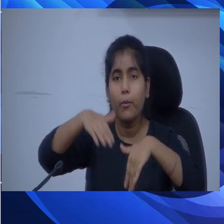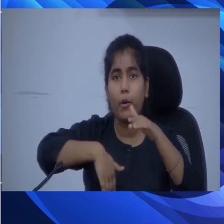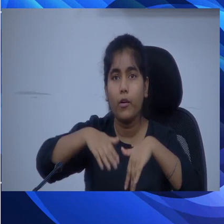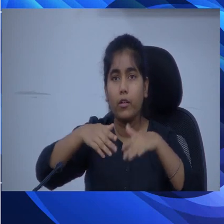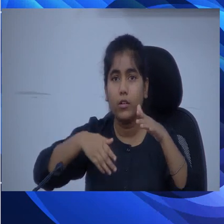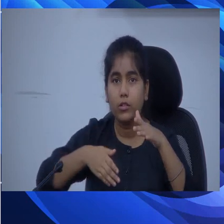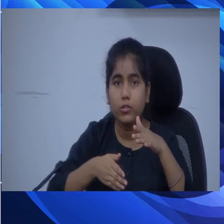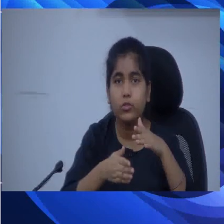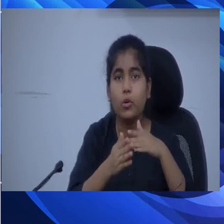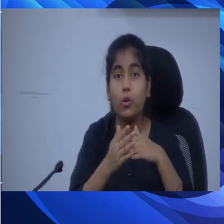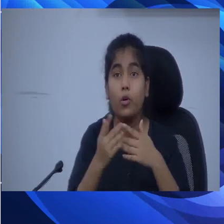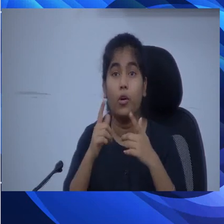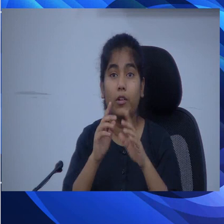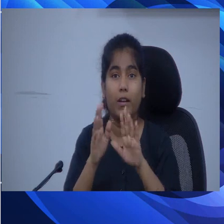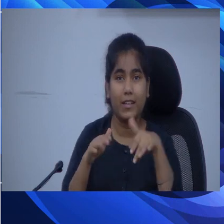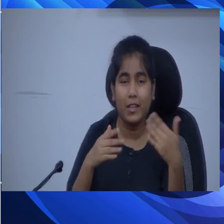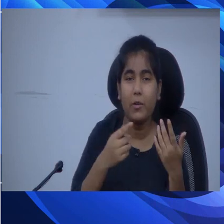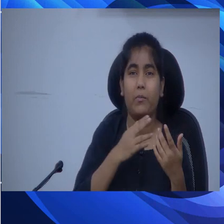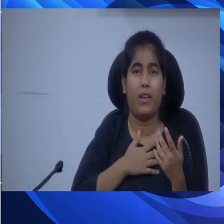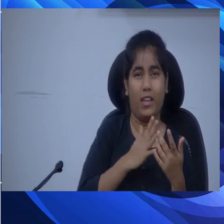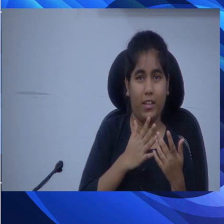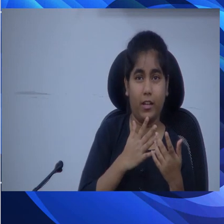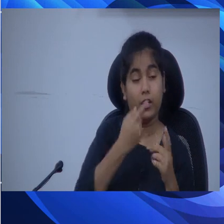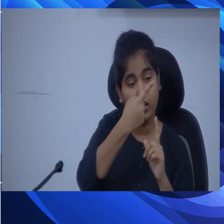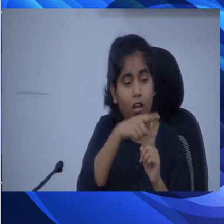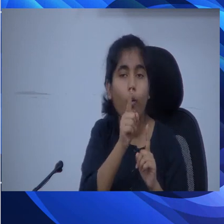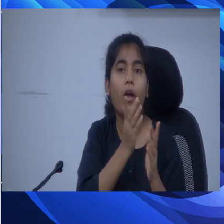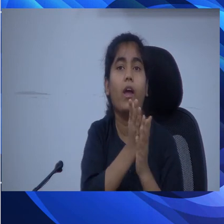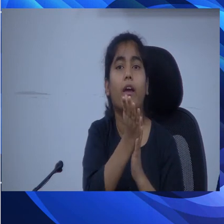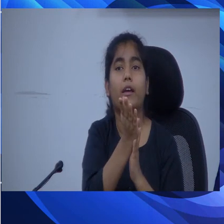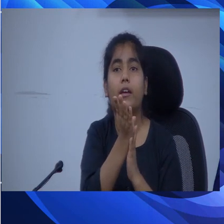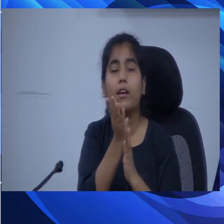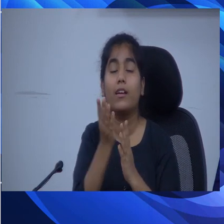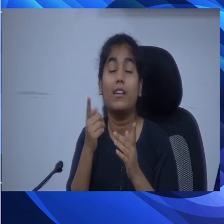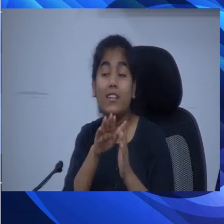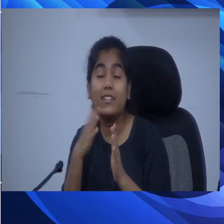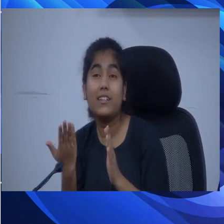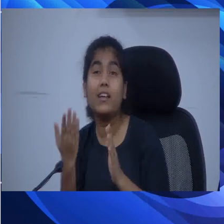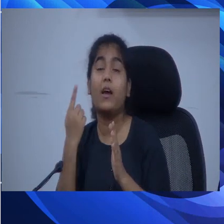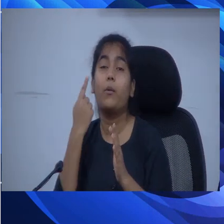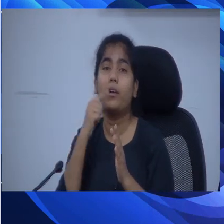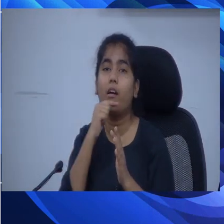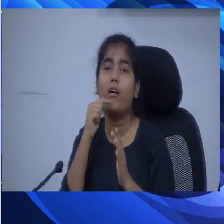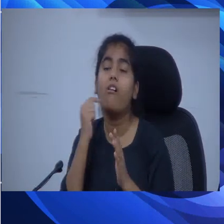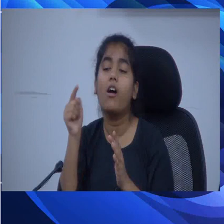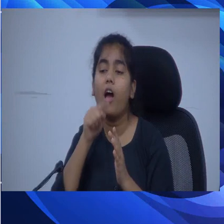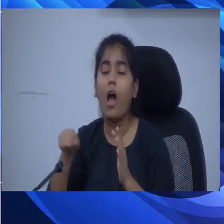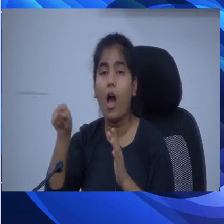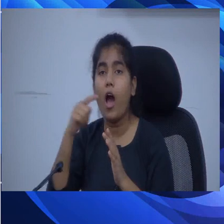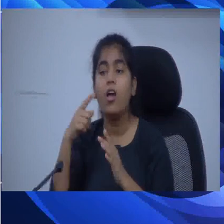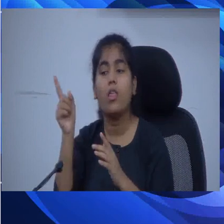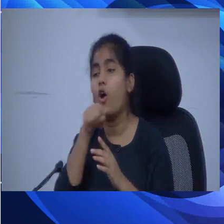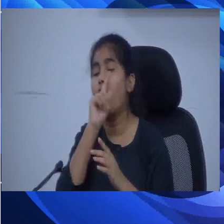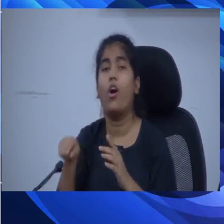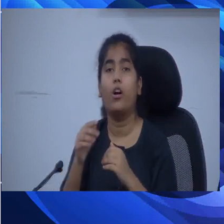जो अगली 10 स्लाइड है इनमें आप देखेंगे एक साइड पे हरा बना हुआ है विच इज़ द राइट वे टू डू थिंग्स, एक साइड में लाल लिखा हुआ है विच इज़ द रॉन्ग वे टू डू